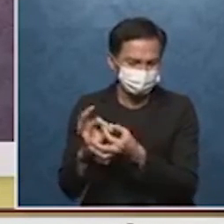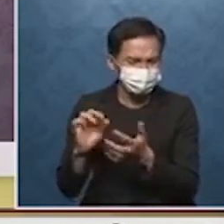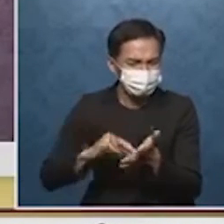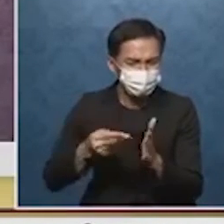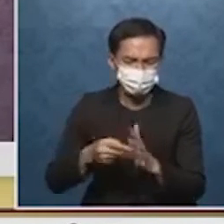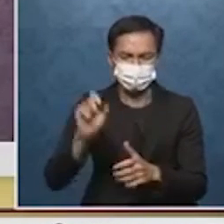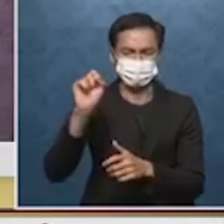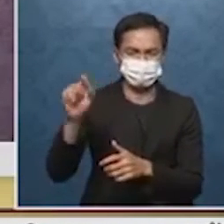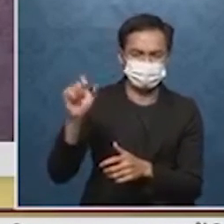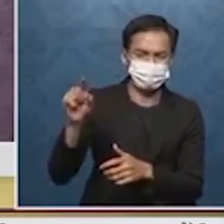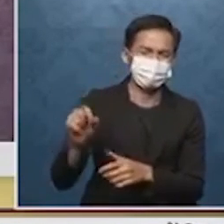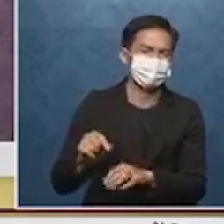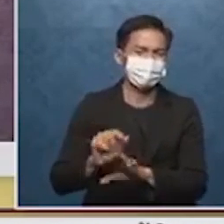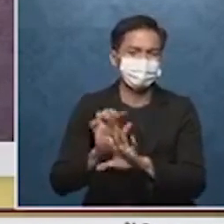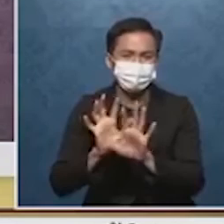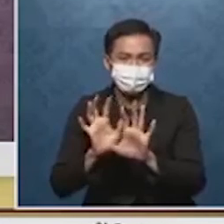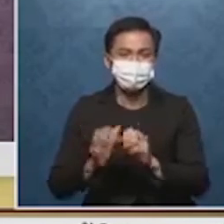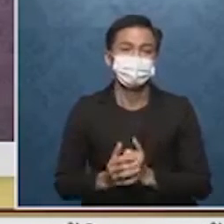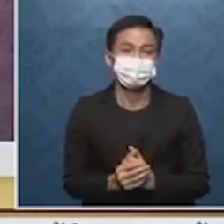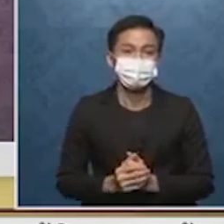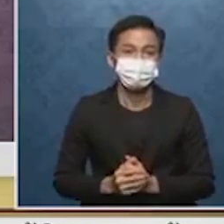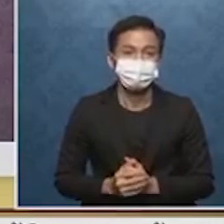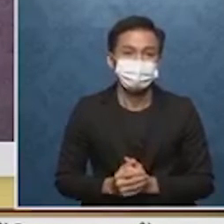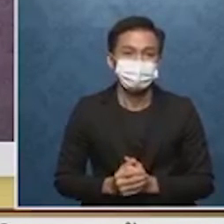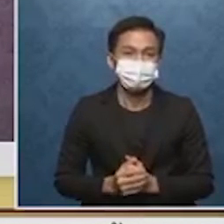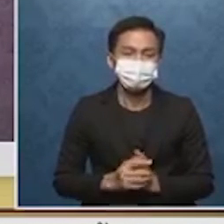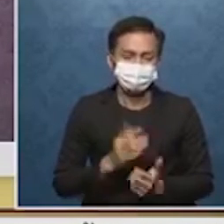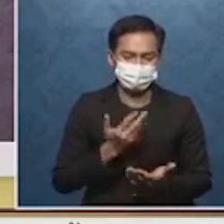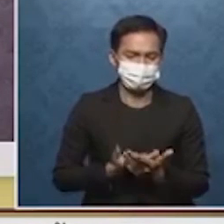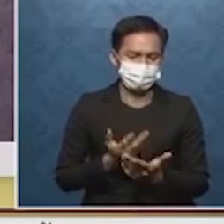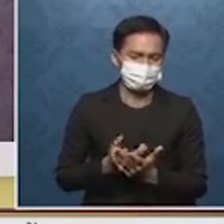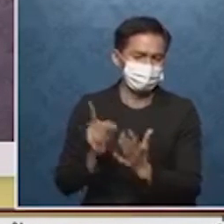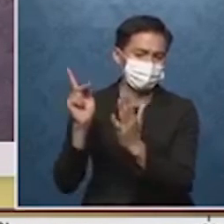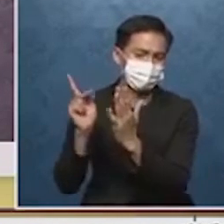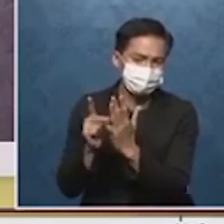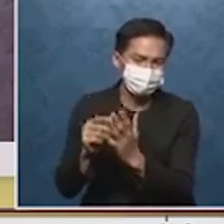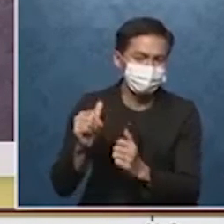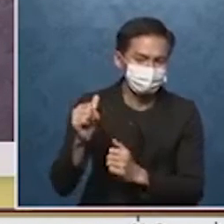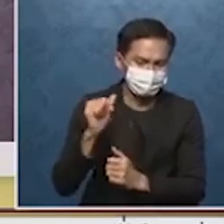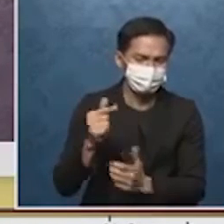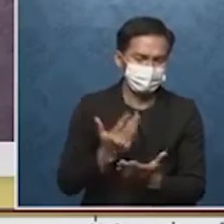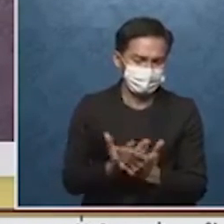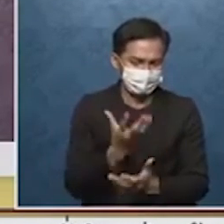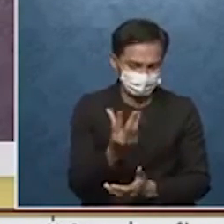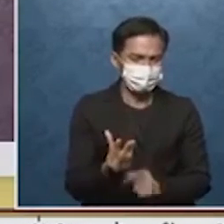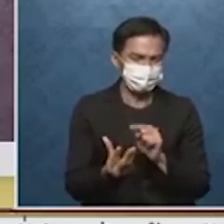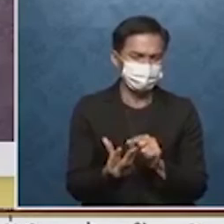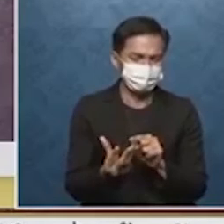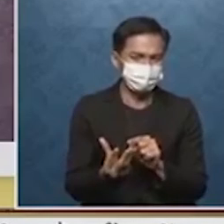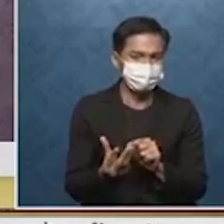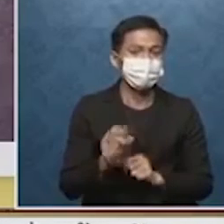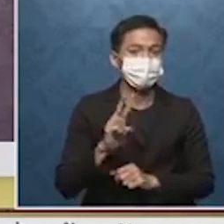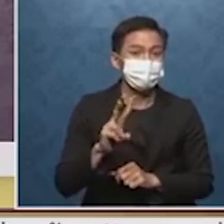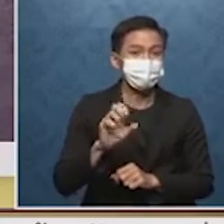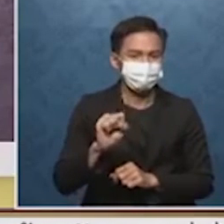งด่วนนะครับผมต้องเรียนท่านประธานครับว่าไอ้ของเดิมเนี่ยท่านประธานยังเหลืออีก 200,000 กว่าล้